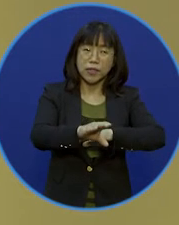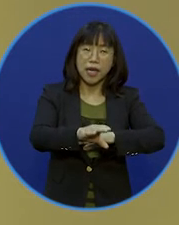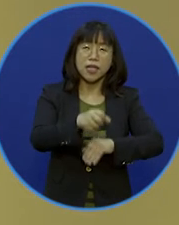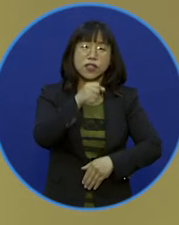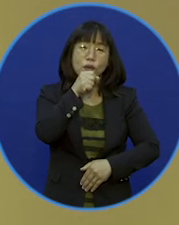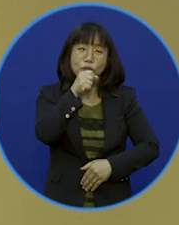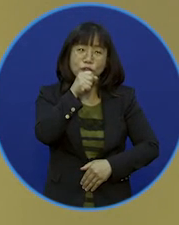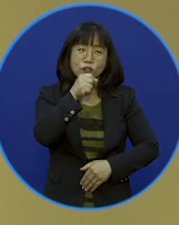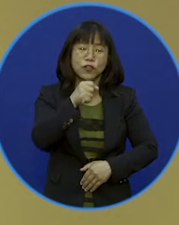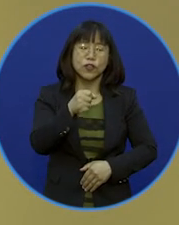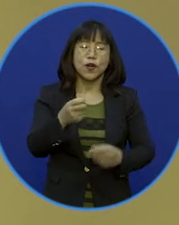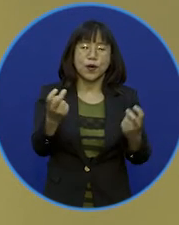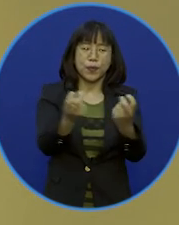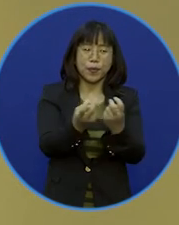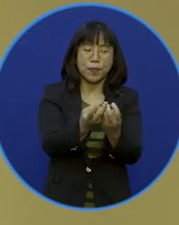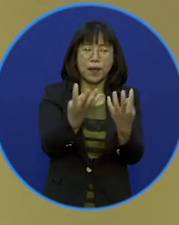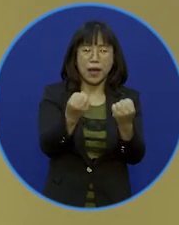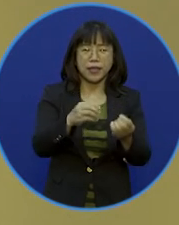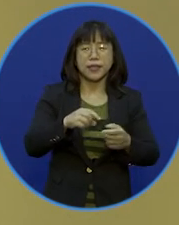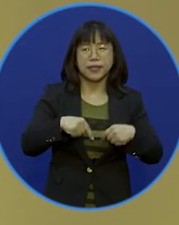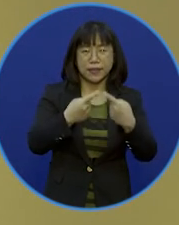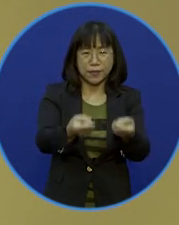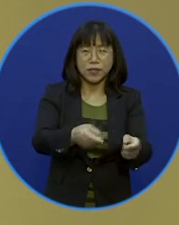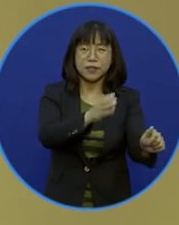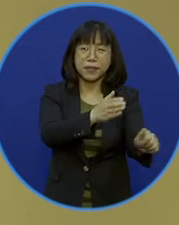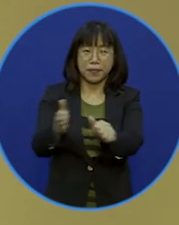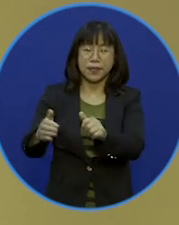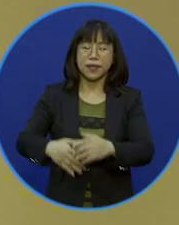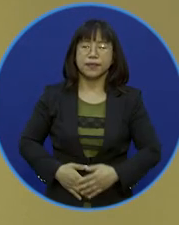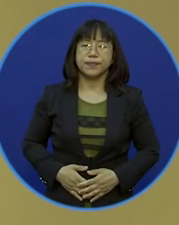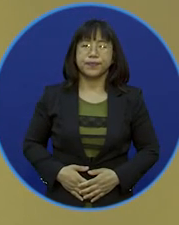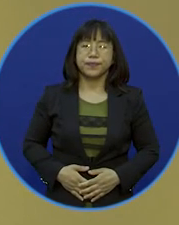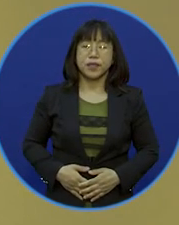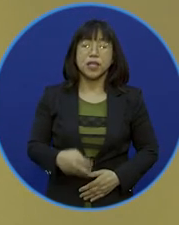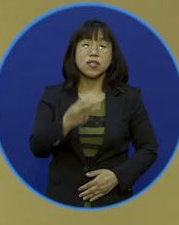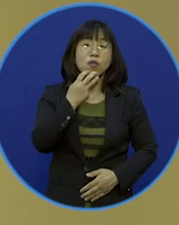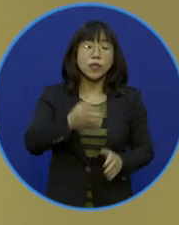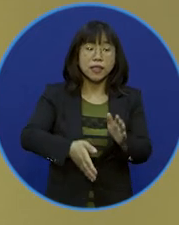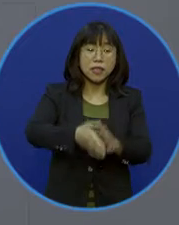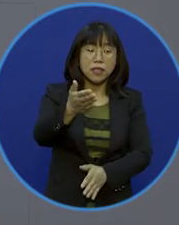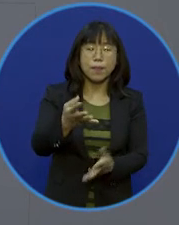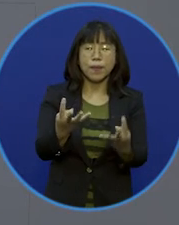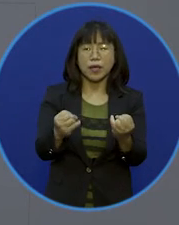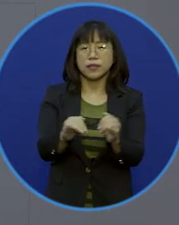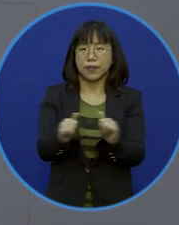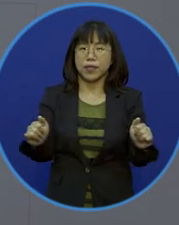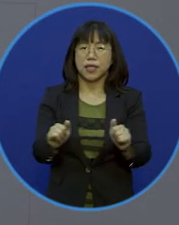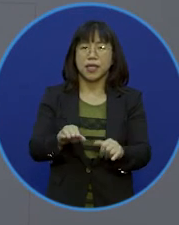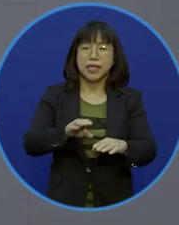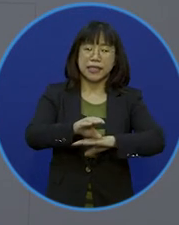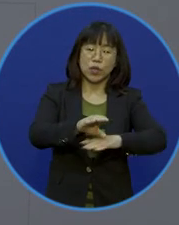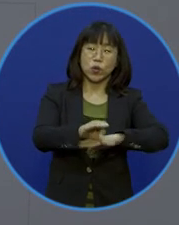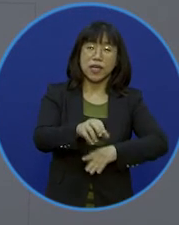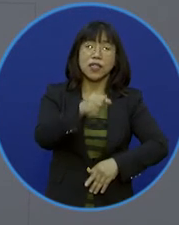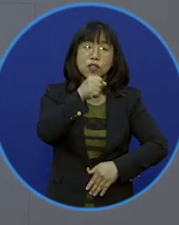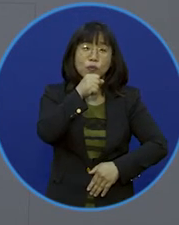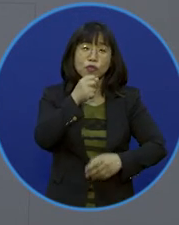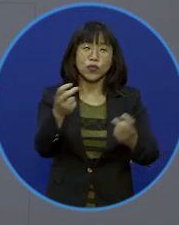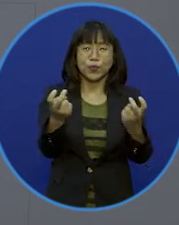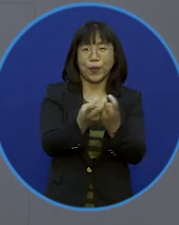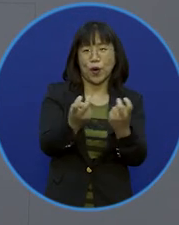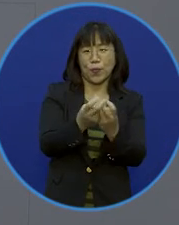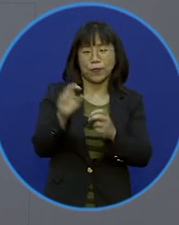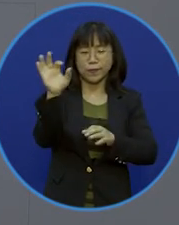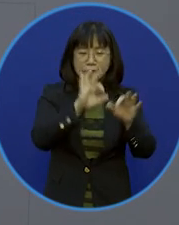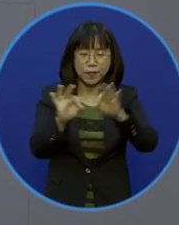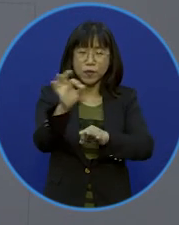위해 시행하는 승용차 마일리지 제도에 국민들의 많은 참여 부탁드립니다. 한편 서울시는 많은